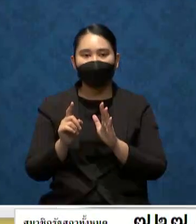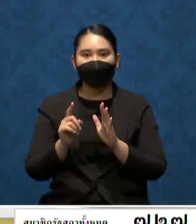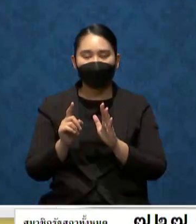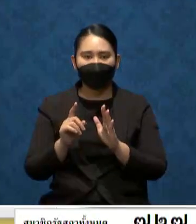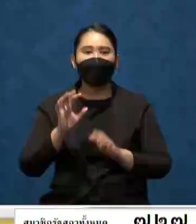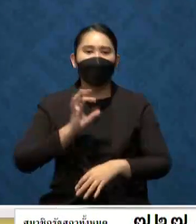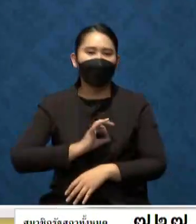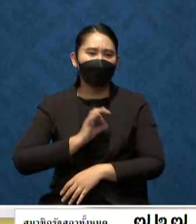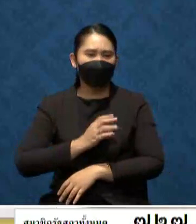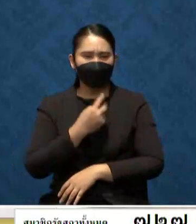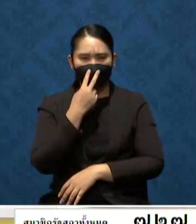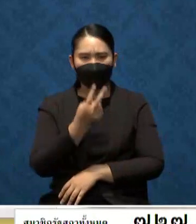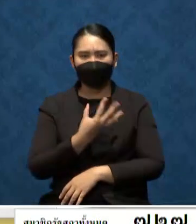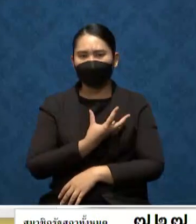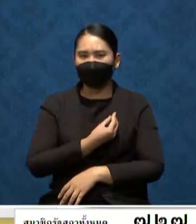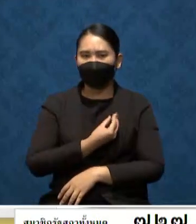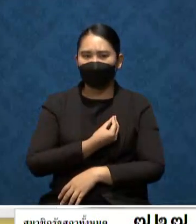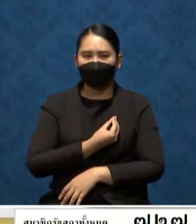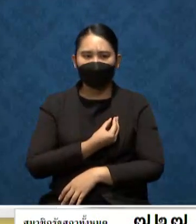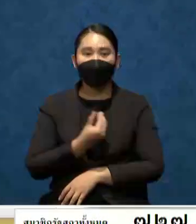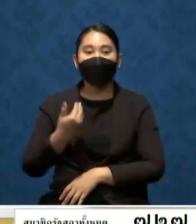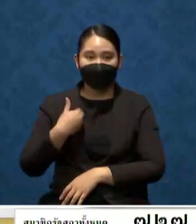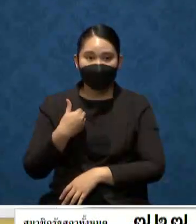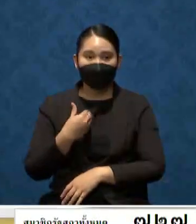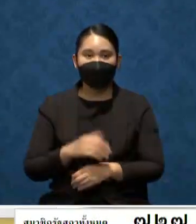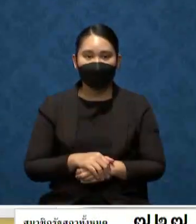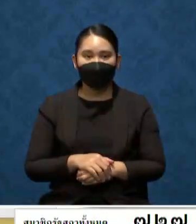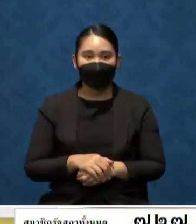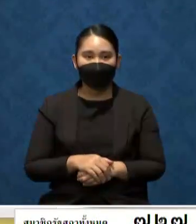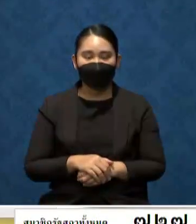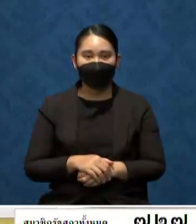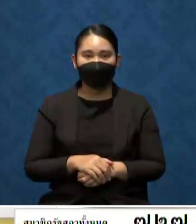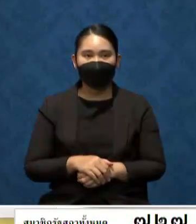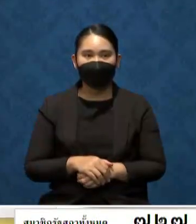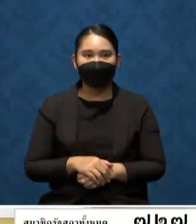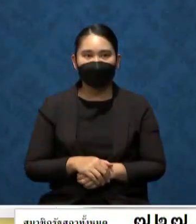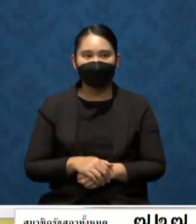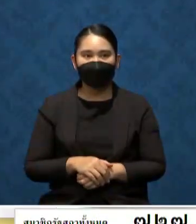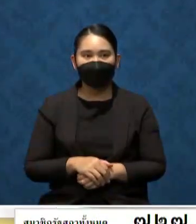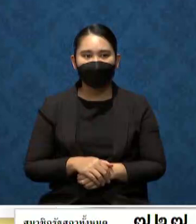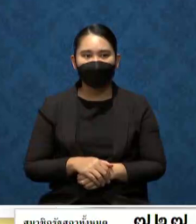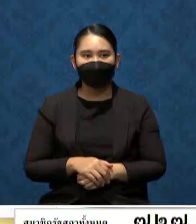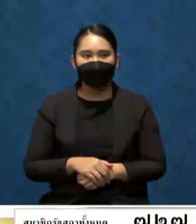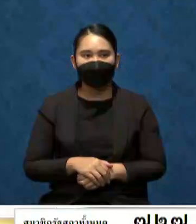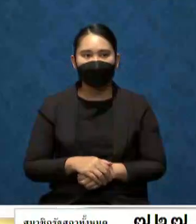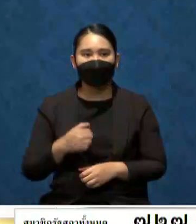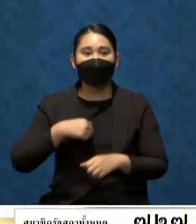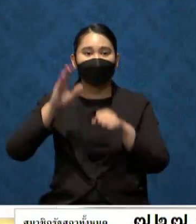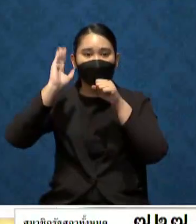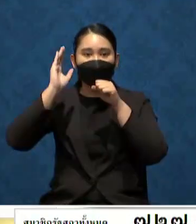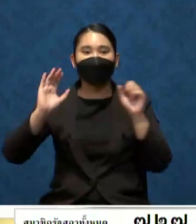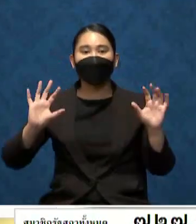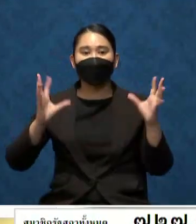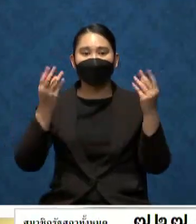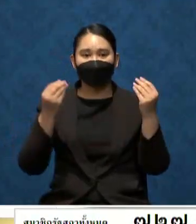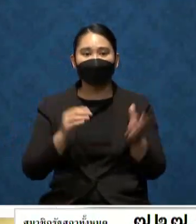กลัวเกินกับสิ่งที่เป็นอยู่จริงนะครับผมก็ขออนุญาตอภิปรายแค่นั้นครับแต่